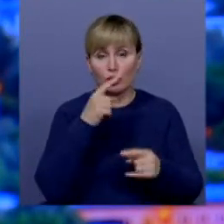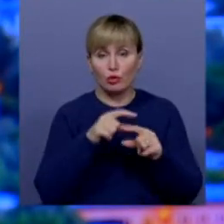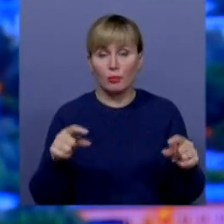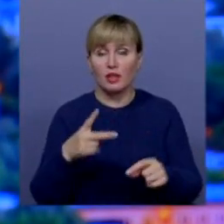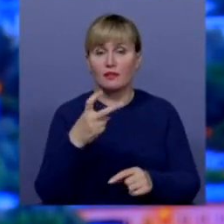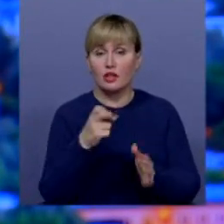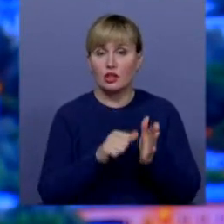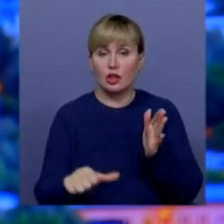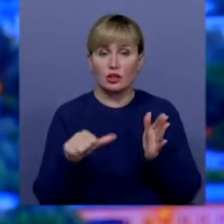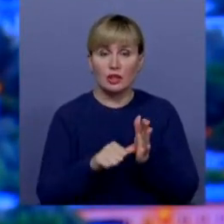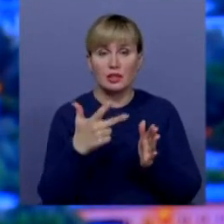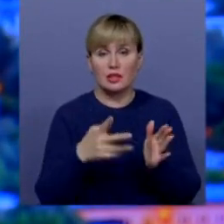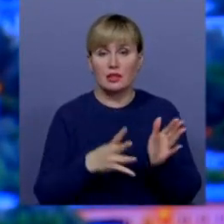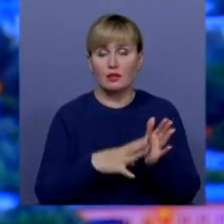номеру